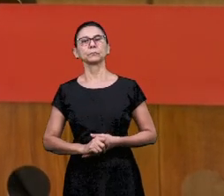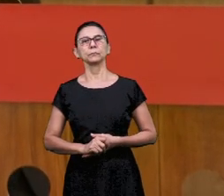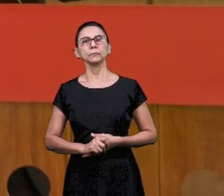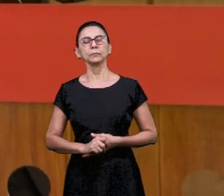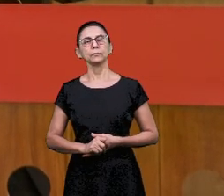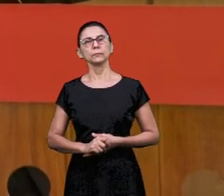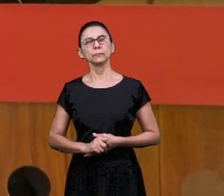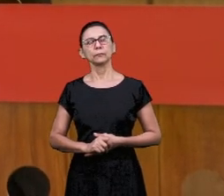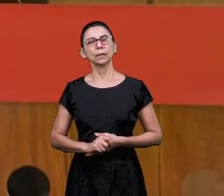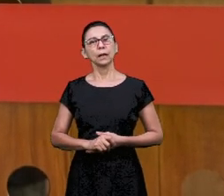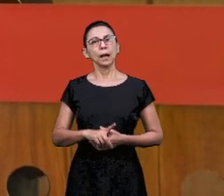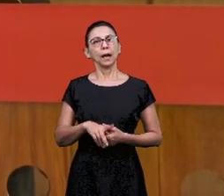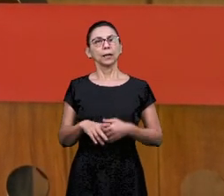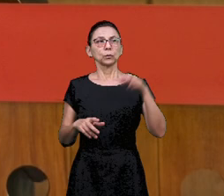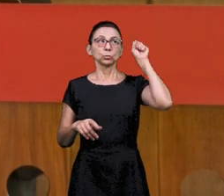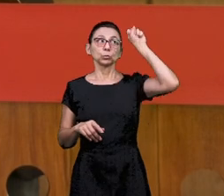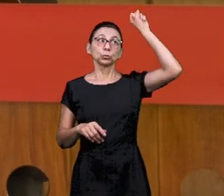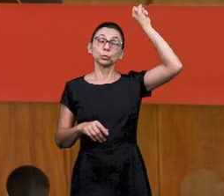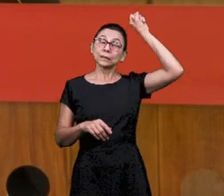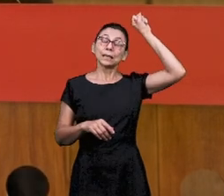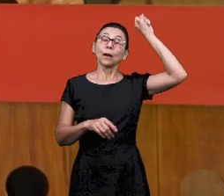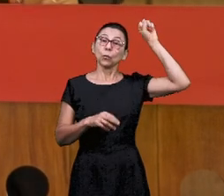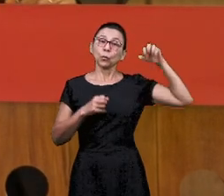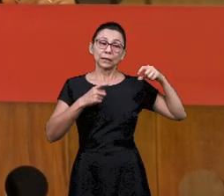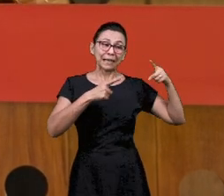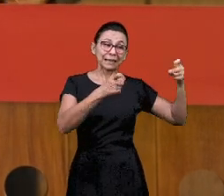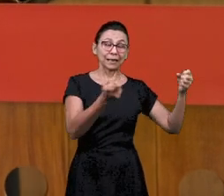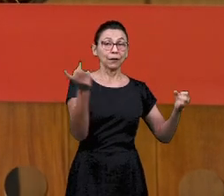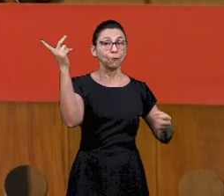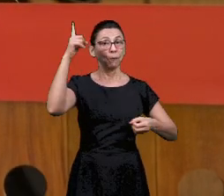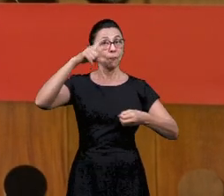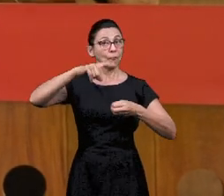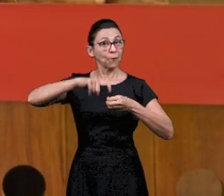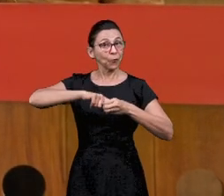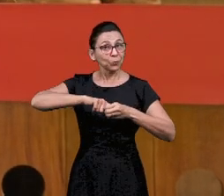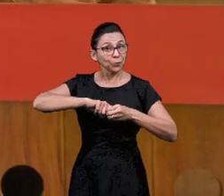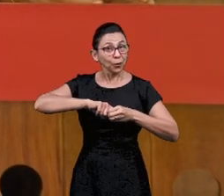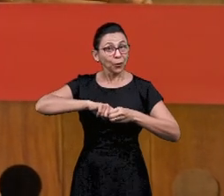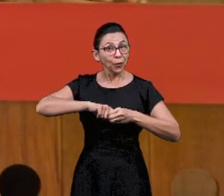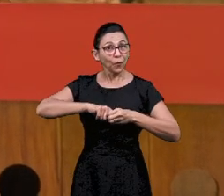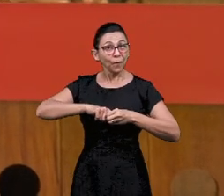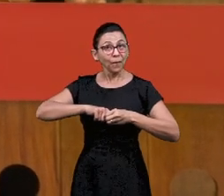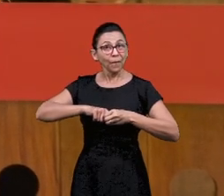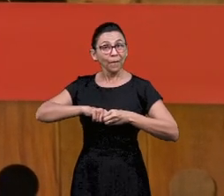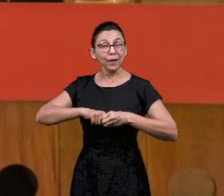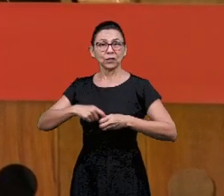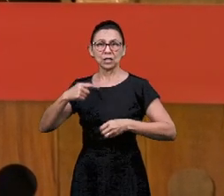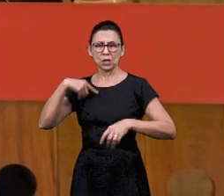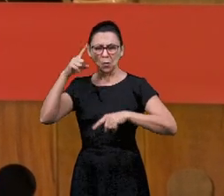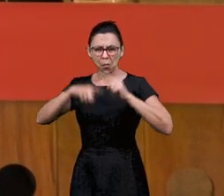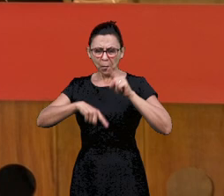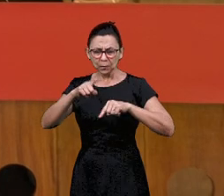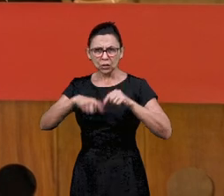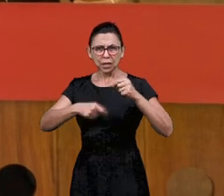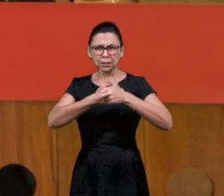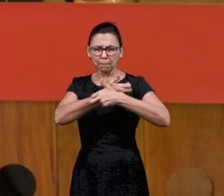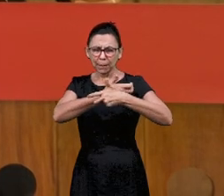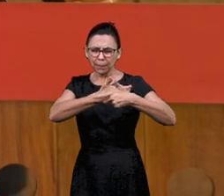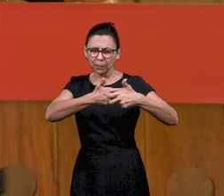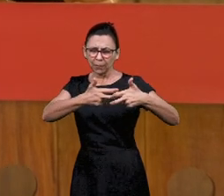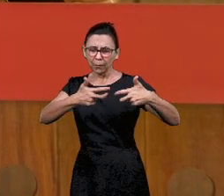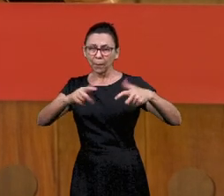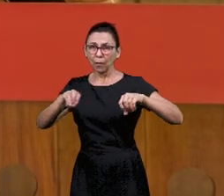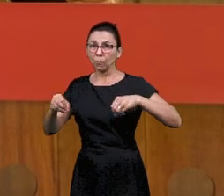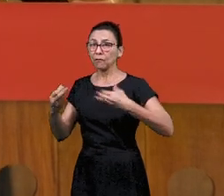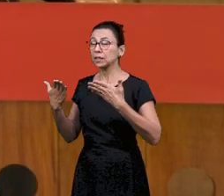quand il est présenté, il a dit, j'ai ramené le meilleur. Il a montré que il a ramené, donc